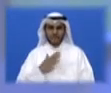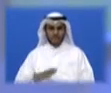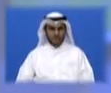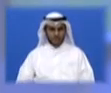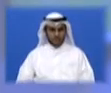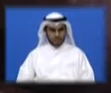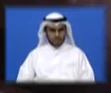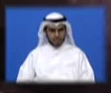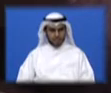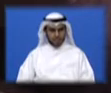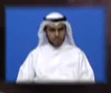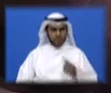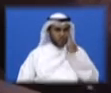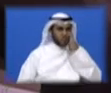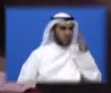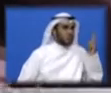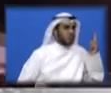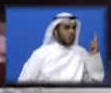البلاد.